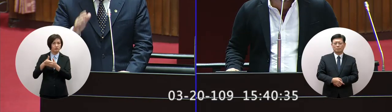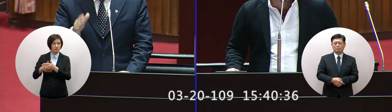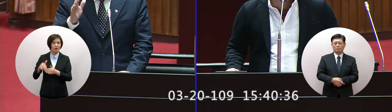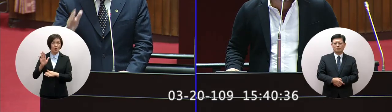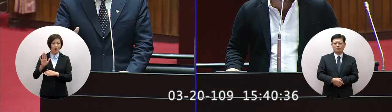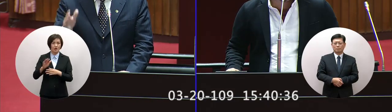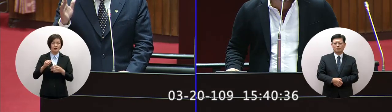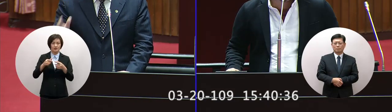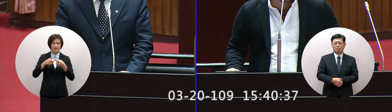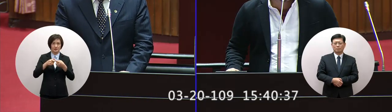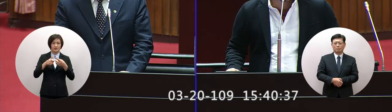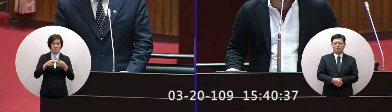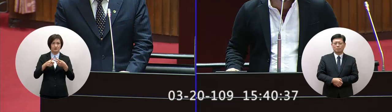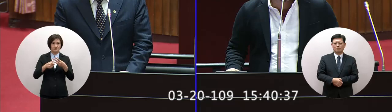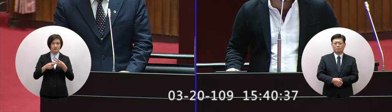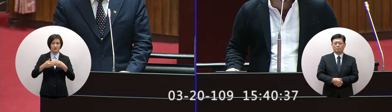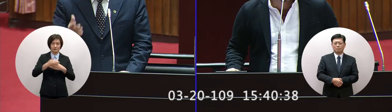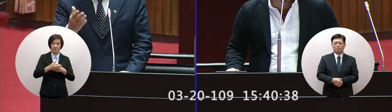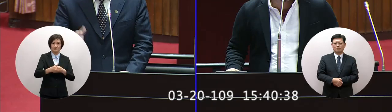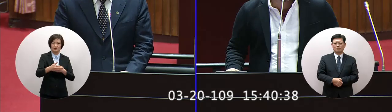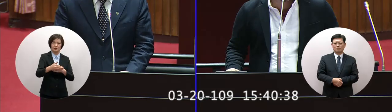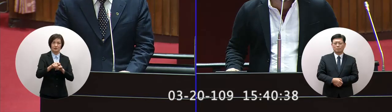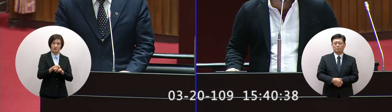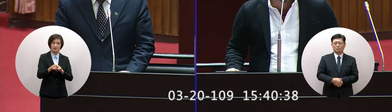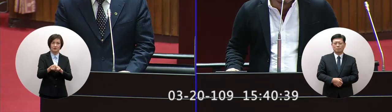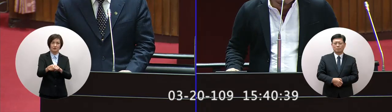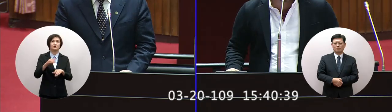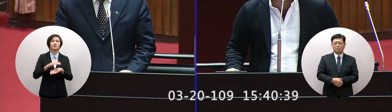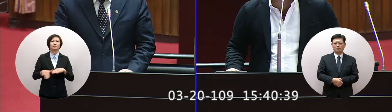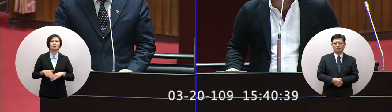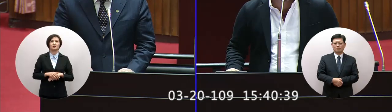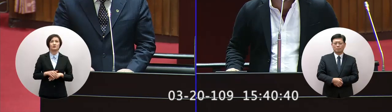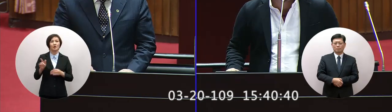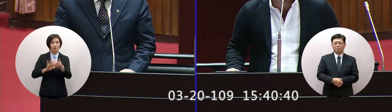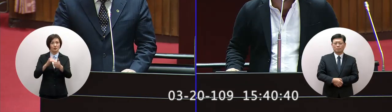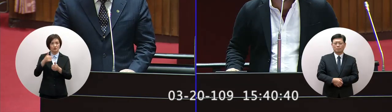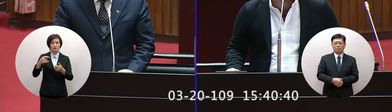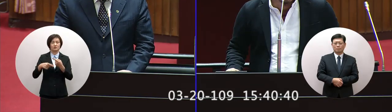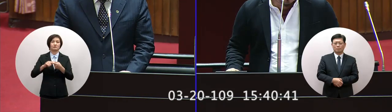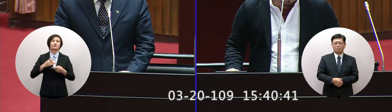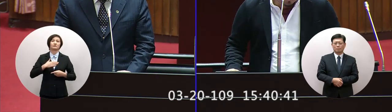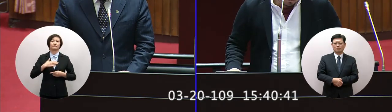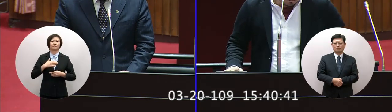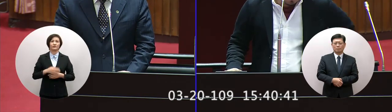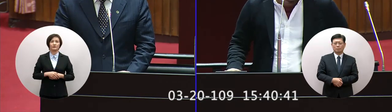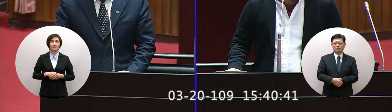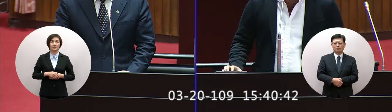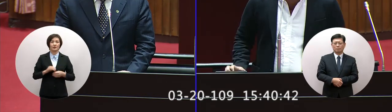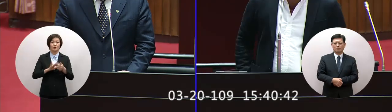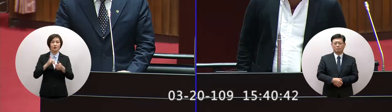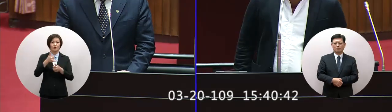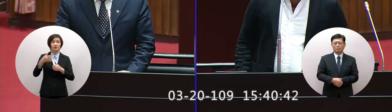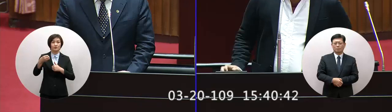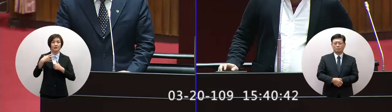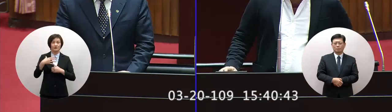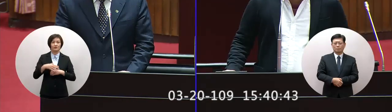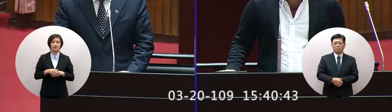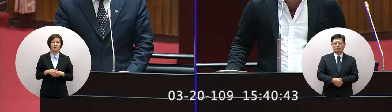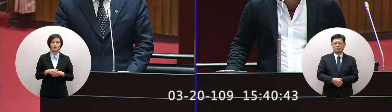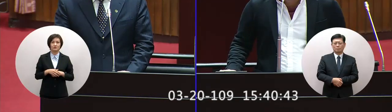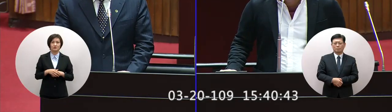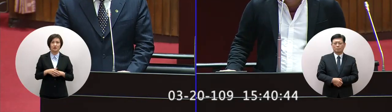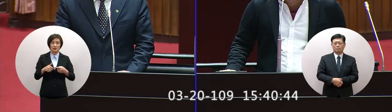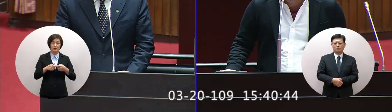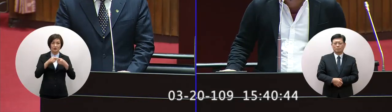包括第一阶段、第二阶段、第三阶段的减量目标，我想委员很清楚哈。那么委员所提的，因为我们在第一阶段应